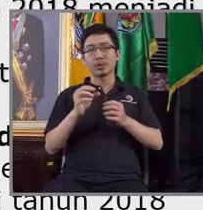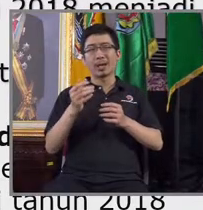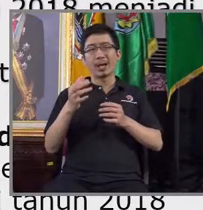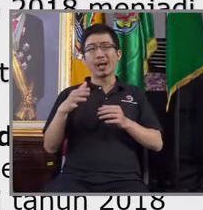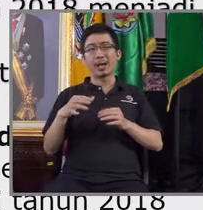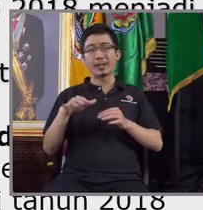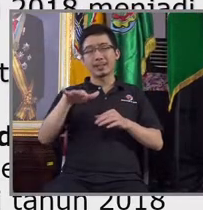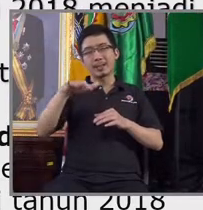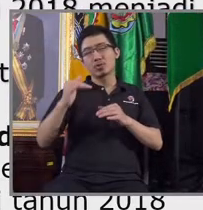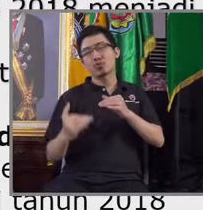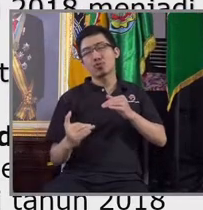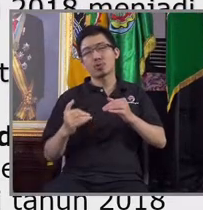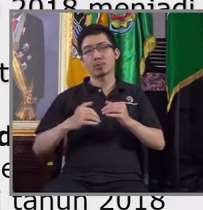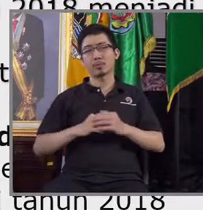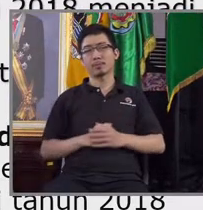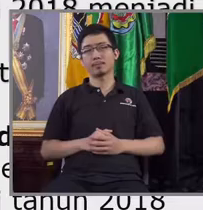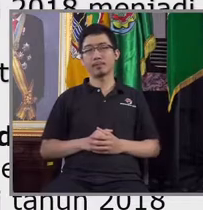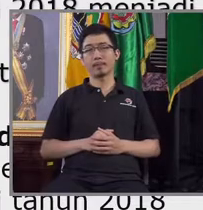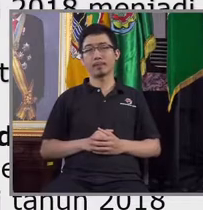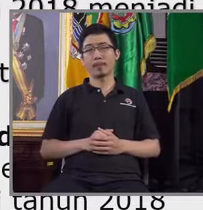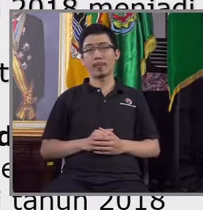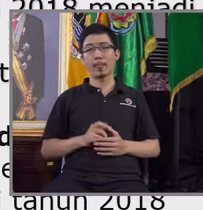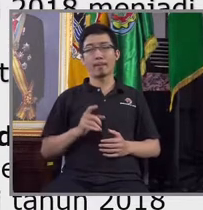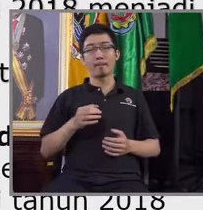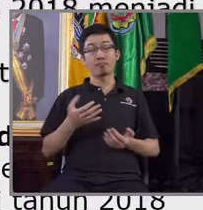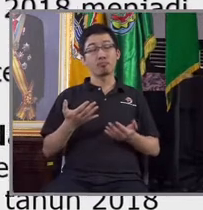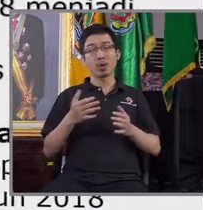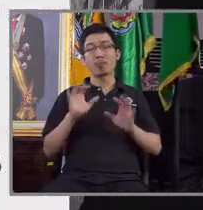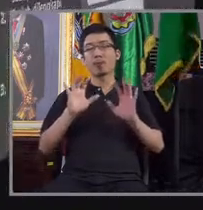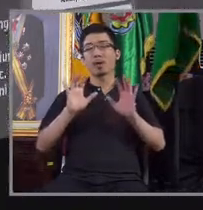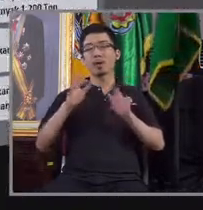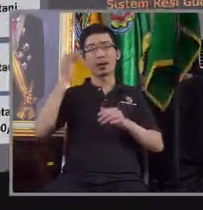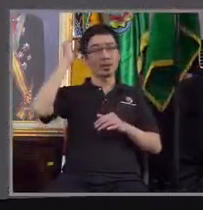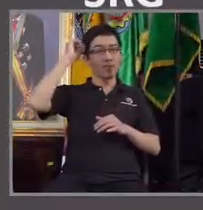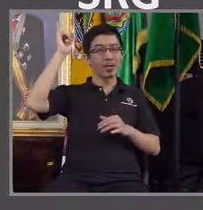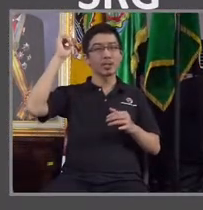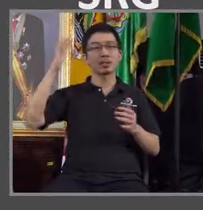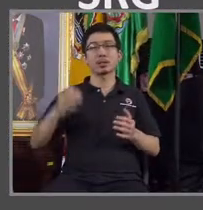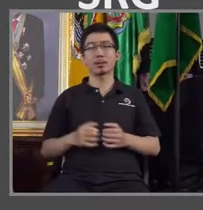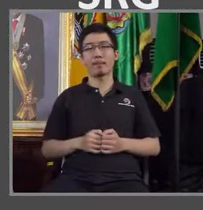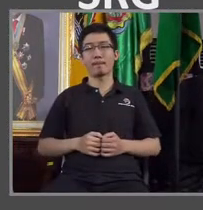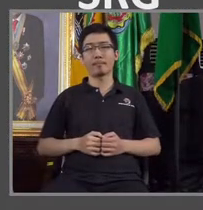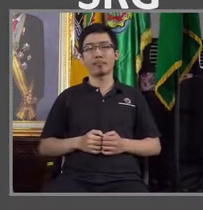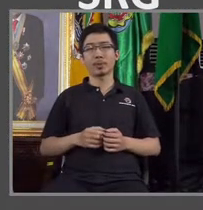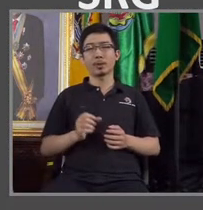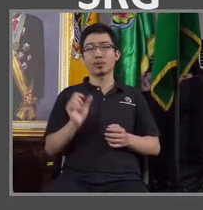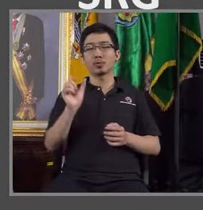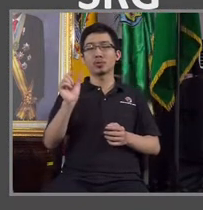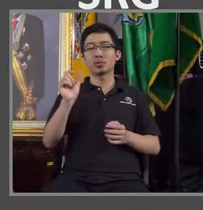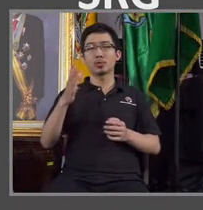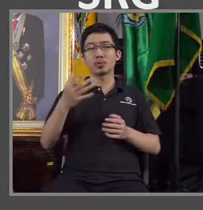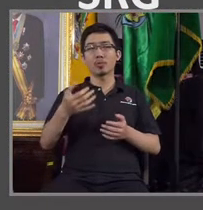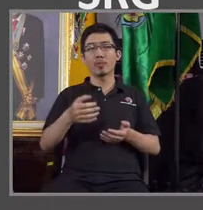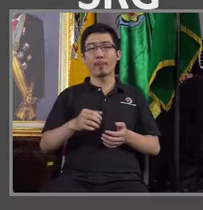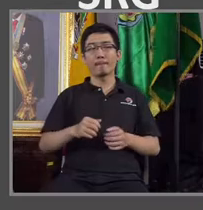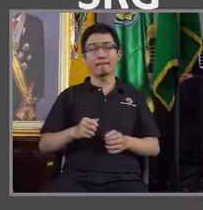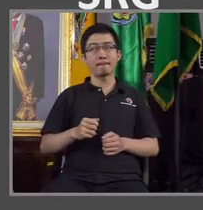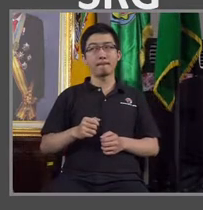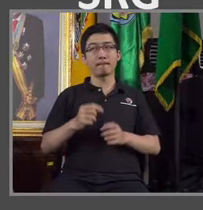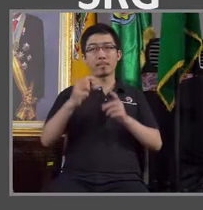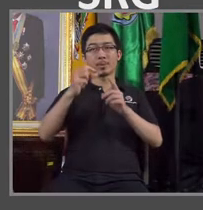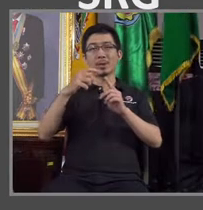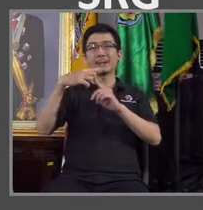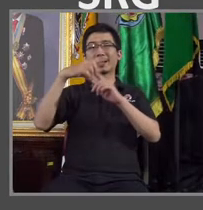Grobogan banyak inovasi yang telah kita lakukan yaitu di bidang pertanian antara lain yaitu rumah